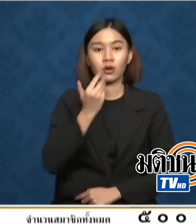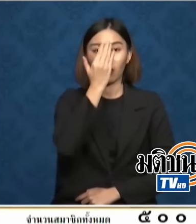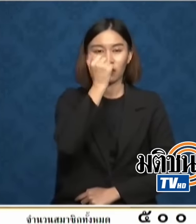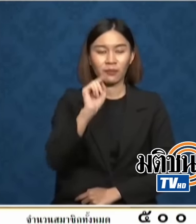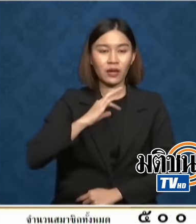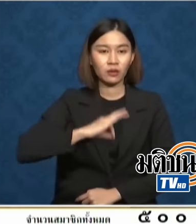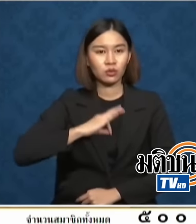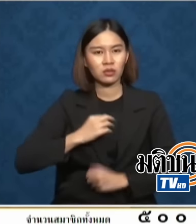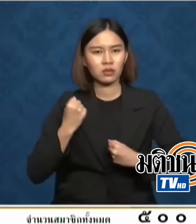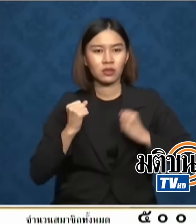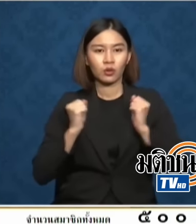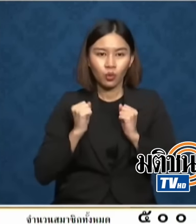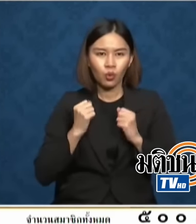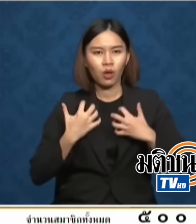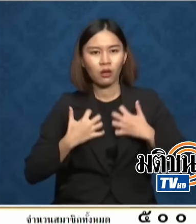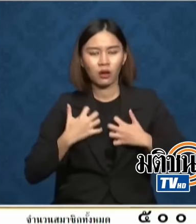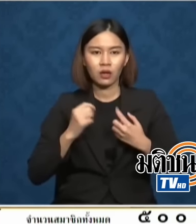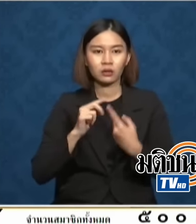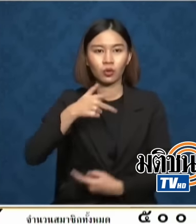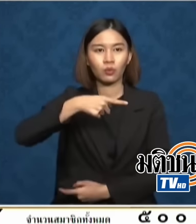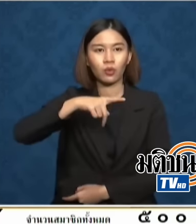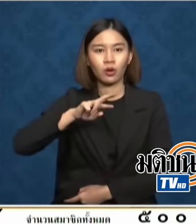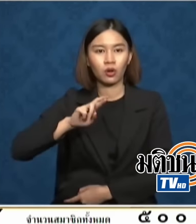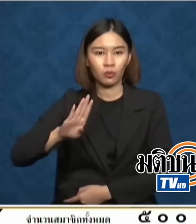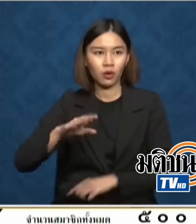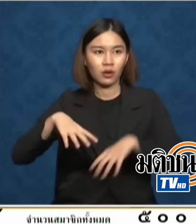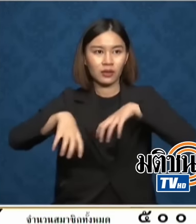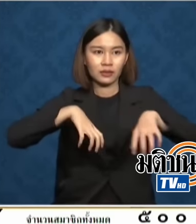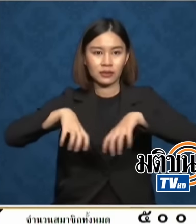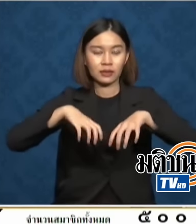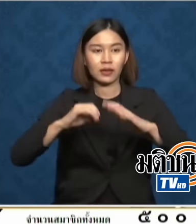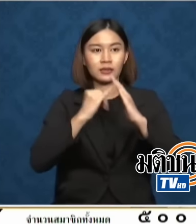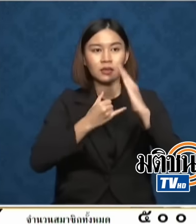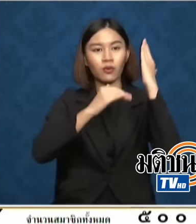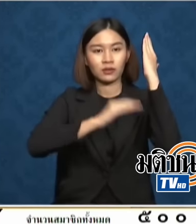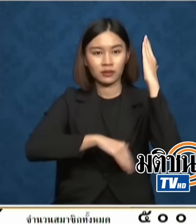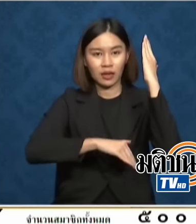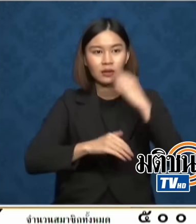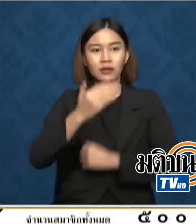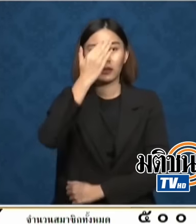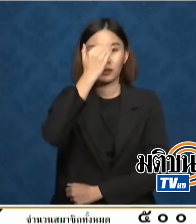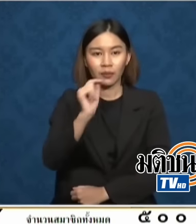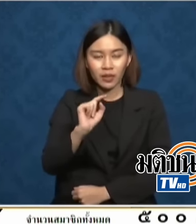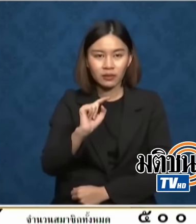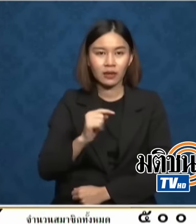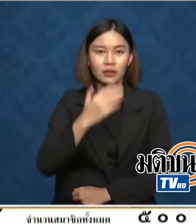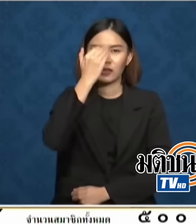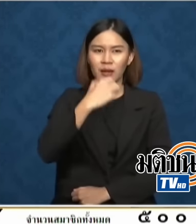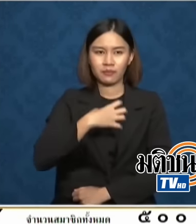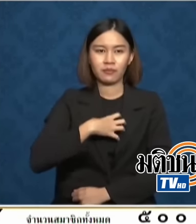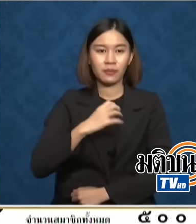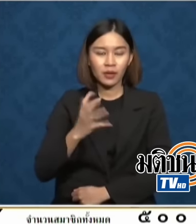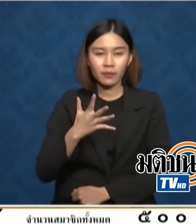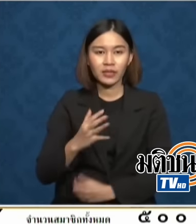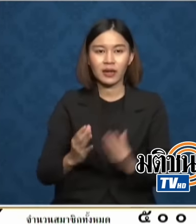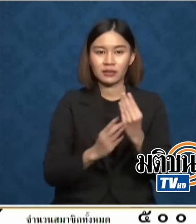องหวั่นไหวกับพ.ร.บ.บริหารราชการจังหวัดชายแดนภาคใต้ทำไมจึงไม่อยาก